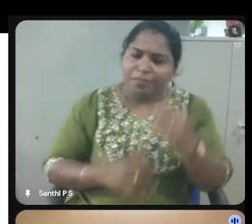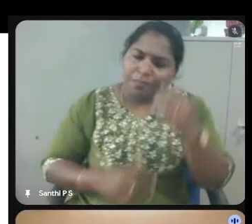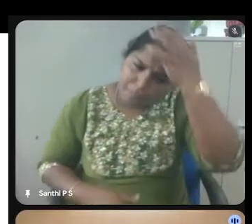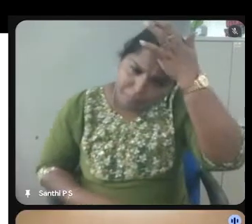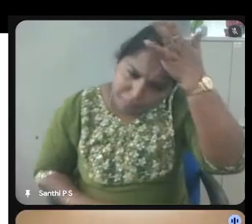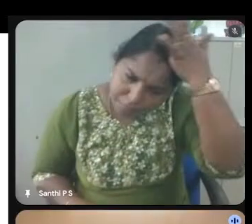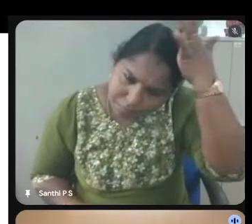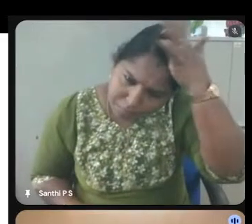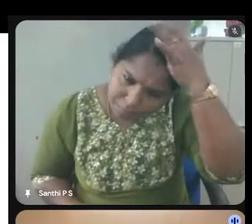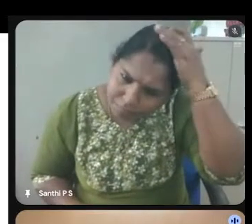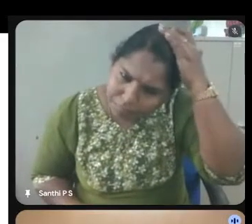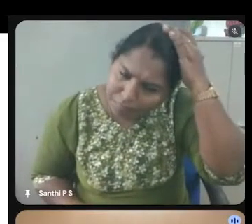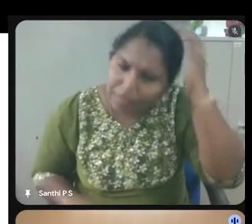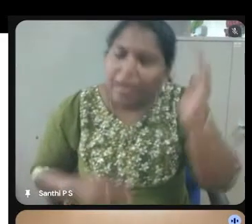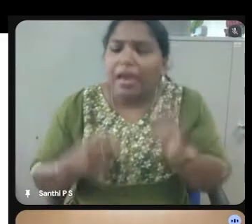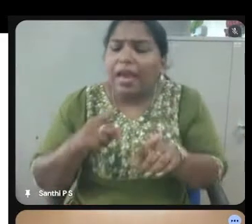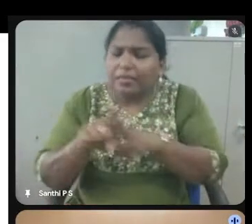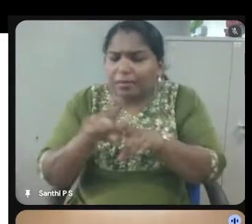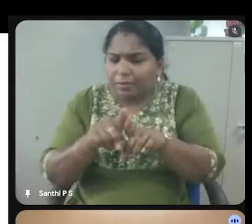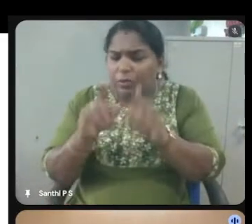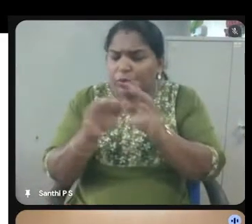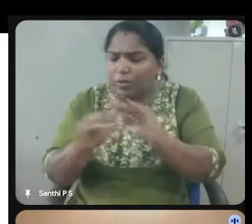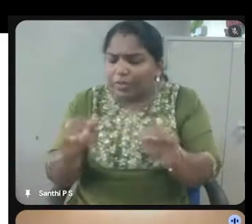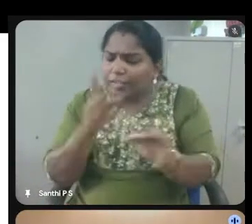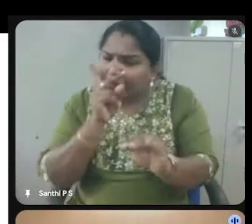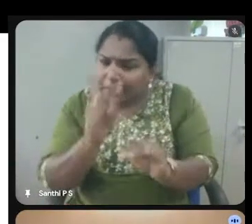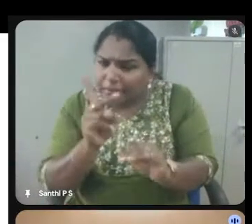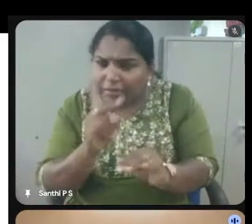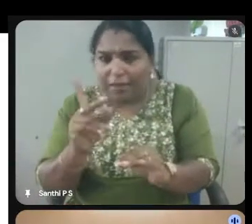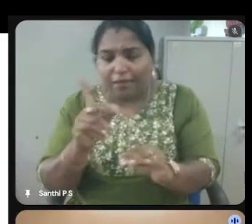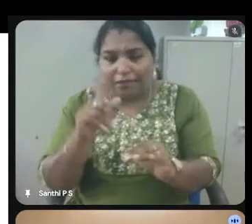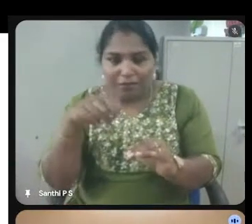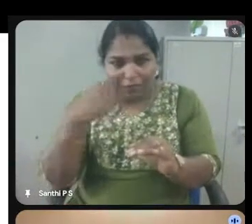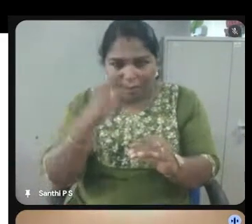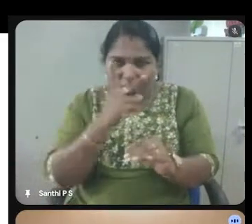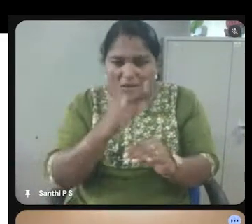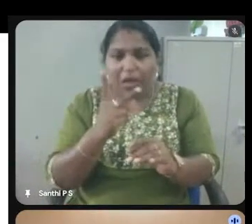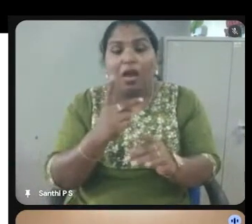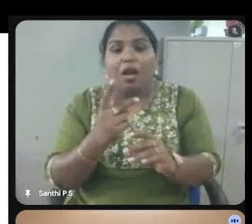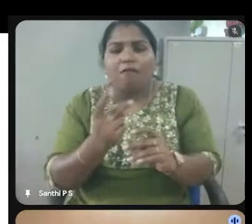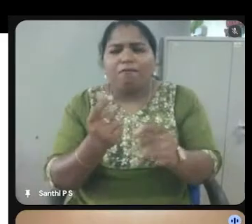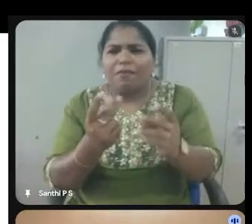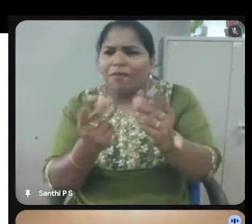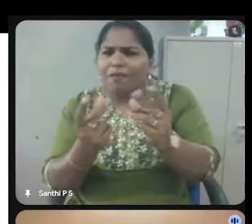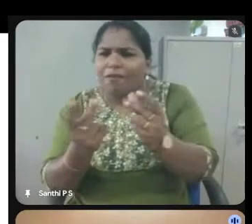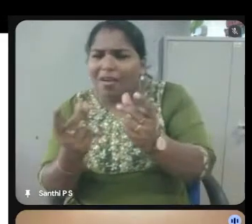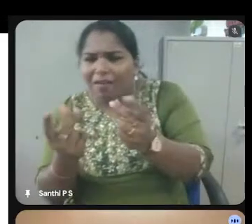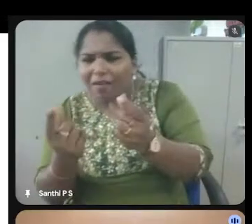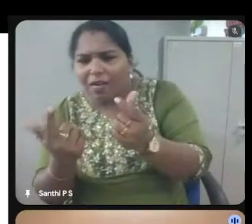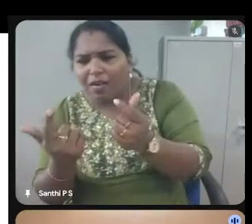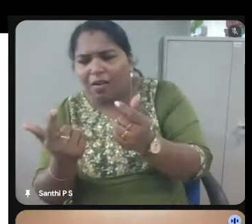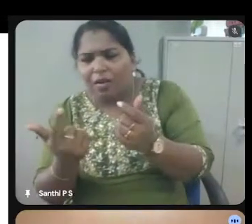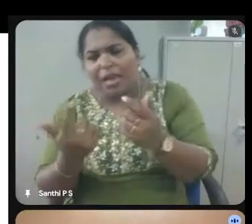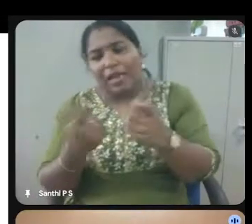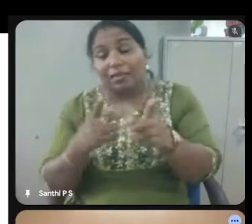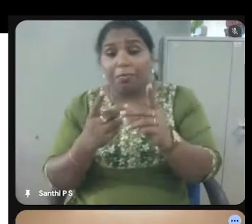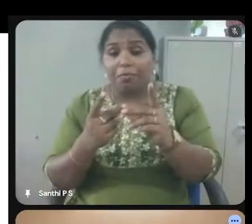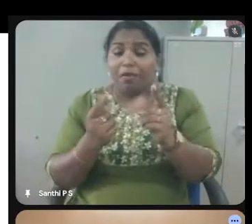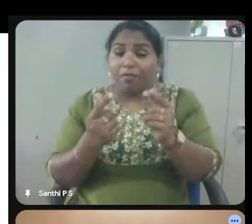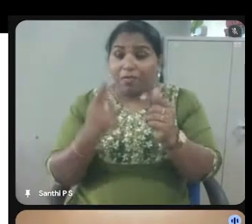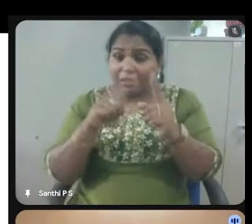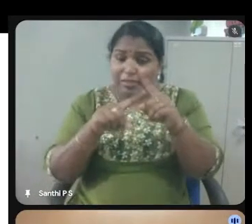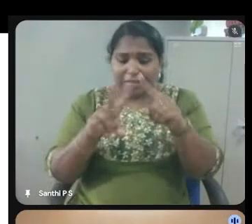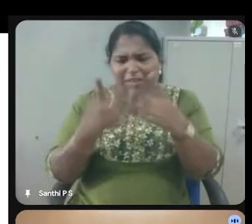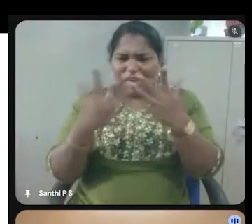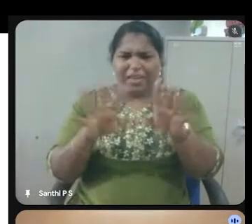കാർട്ടൂൺസ് അല്ല കുട്ടികൾ കാണുന്ന വീഡിയോസ് ഒക്കെ കണ്ടിട്ടുണ്ടോ? ഇതിന്റെ ഫ്രാക്ഷൻ ഓഫ് എ സെക്കൻഡ് ആണ് അതിലെ വിഷ്വൽസ് ഇങ്ങനെ എന്താ പറയുക അനങ്ങുകയോ മാറുകയോ ഒക്കെ ചെയ്യുന്നത്. അപ്പോൾ